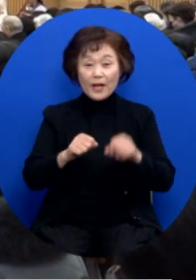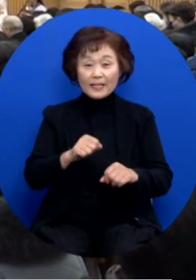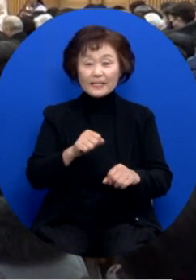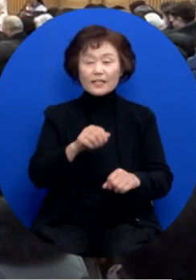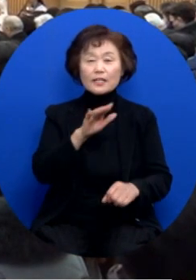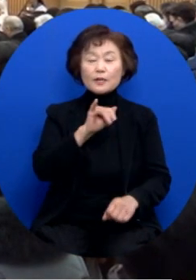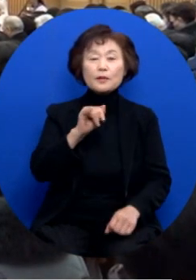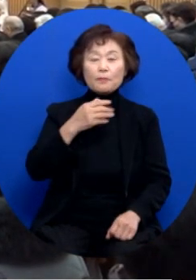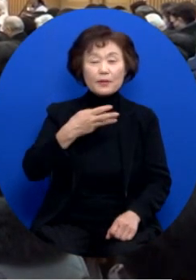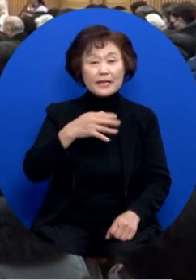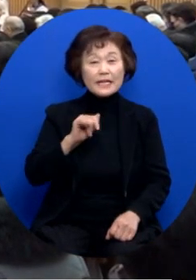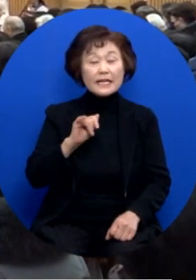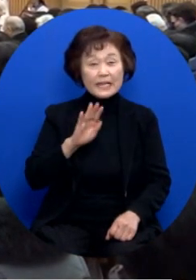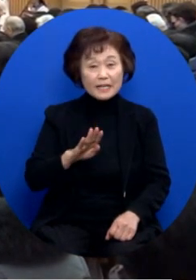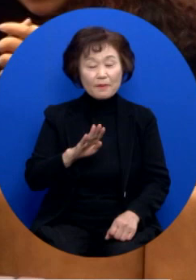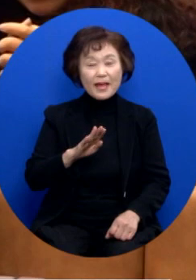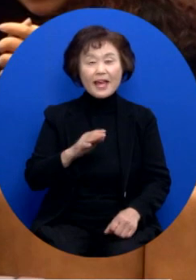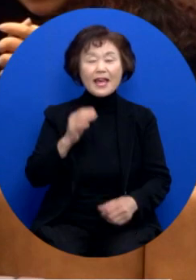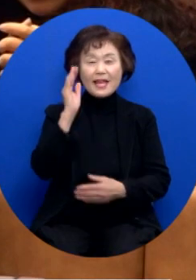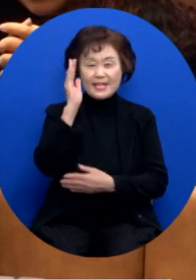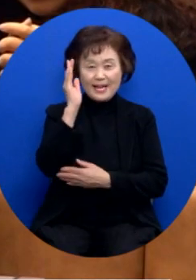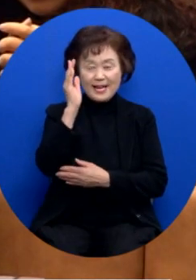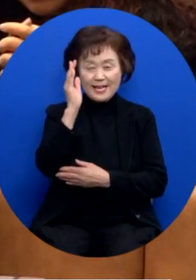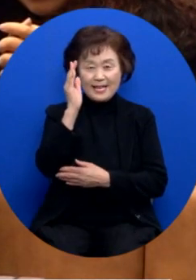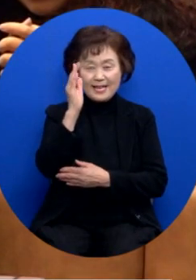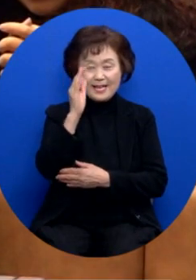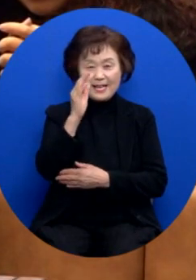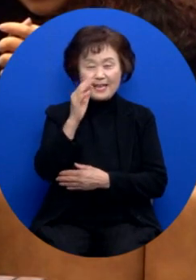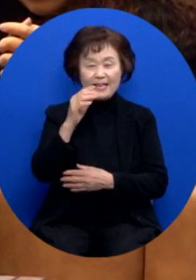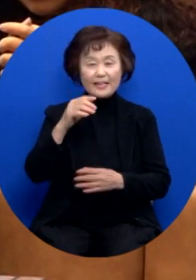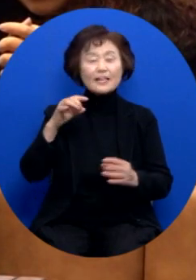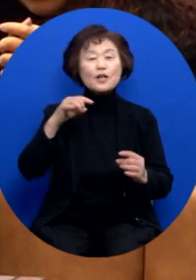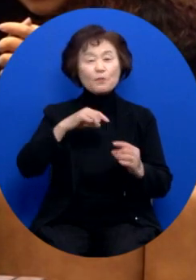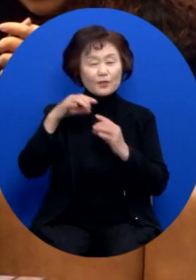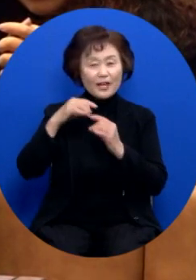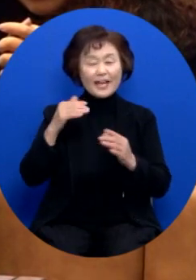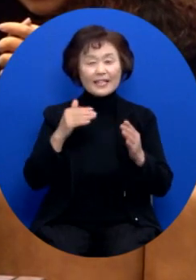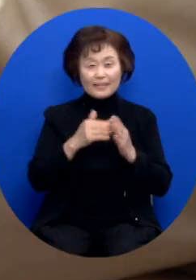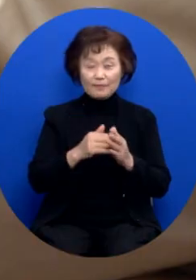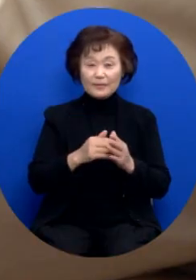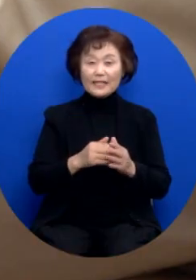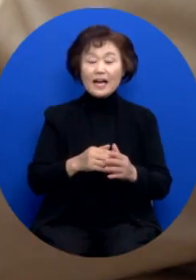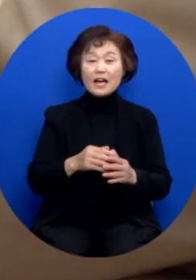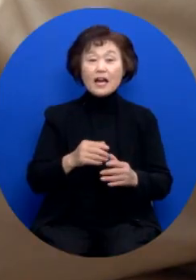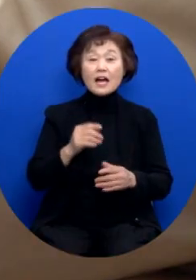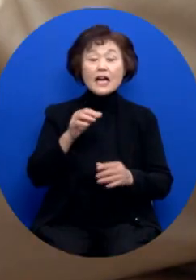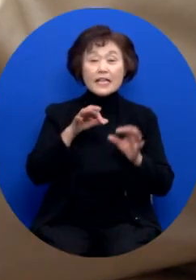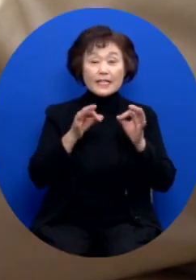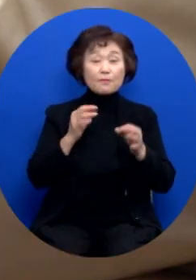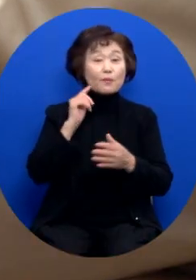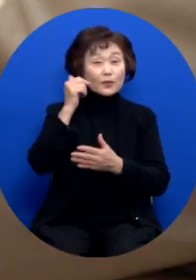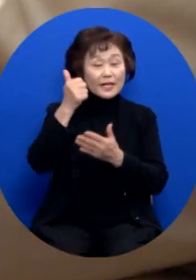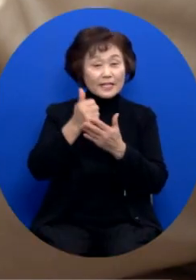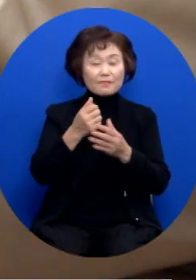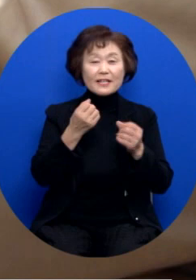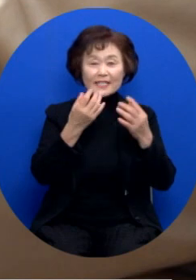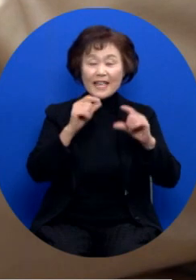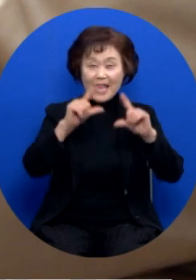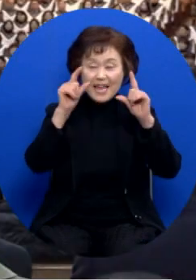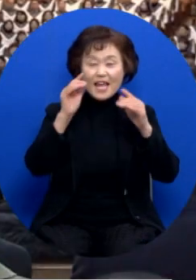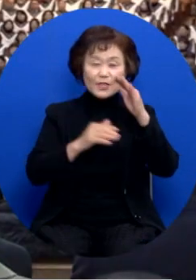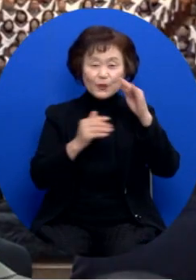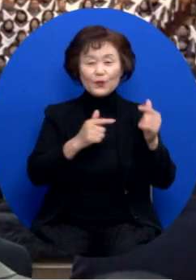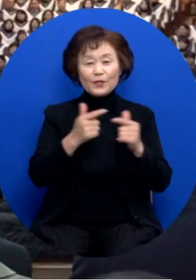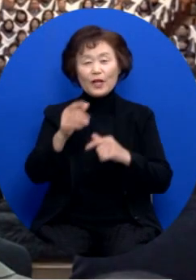빌립의 이야기를 묵상했습니다. 그 사람이 있는가를 주제로 설교한 소망교회 김경진 목사는 새해 성도들에게